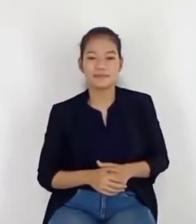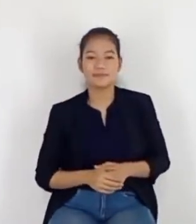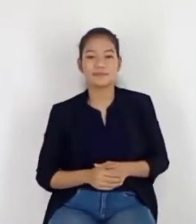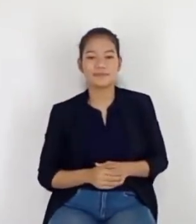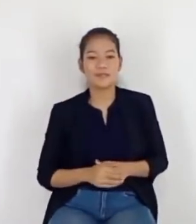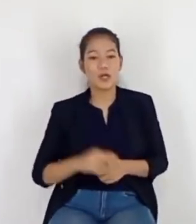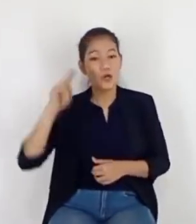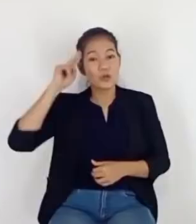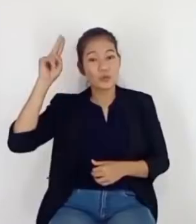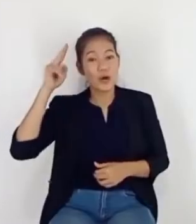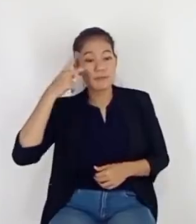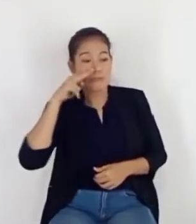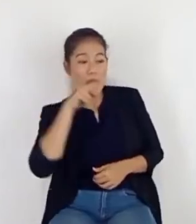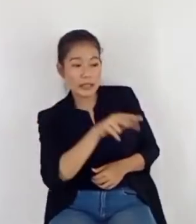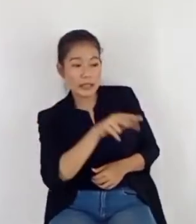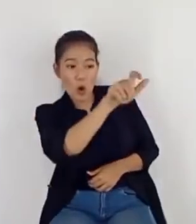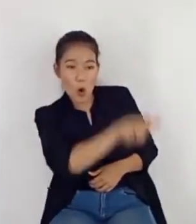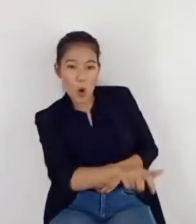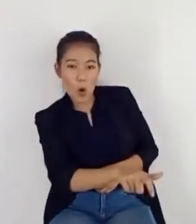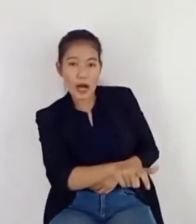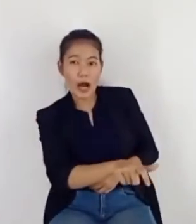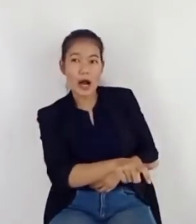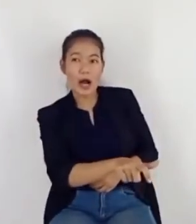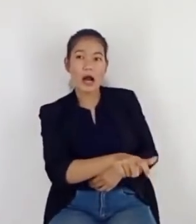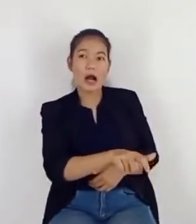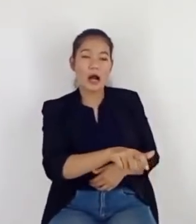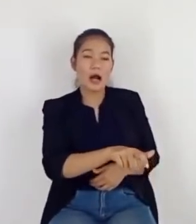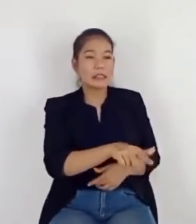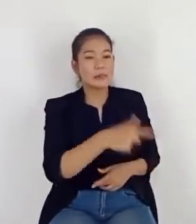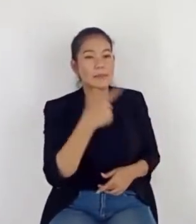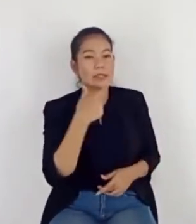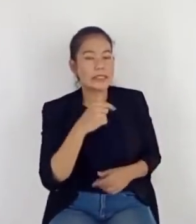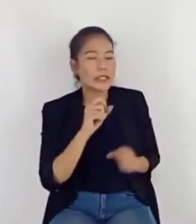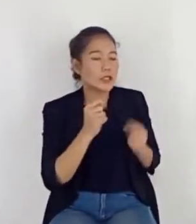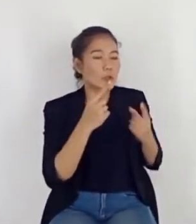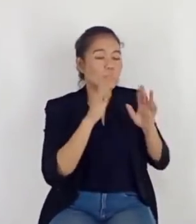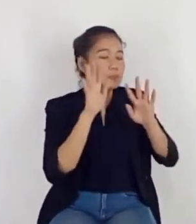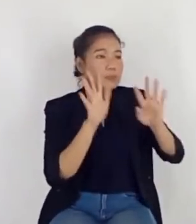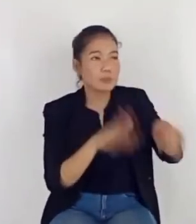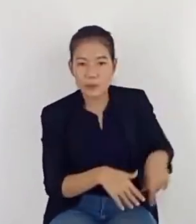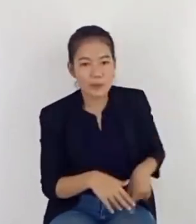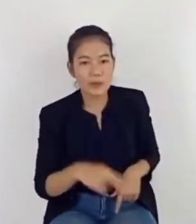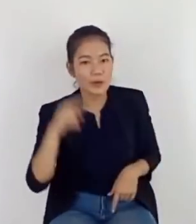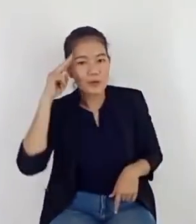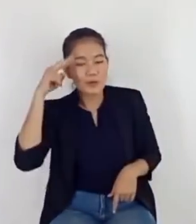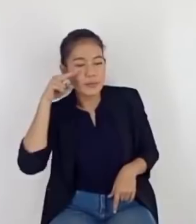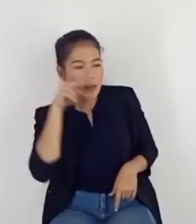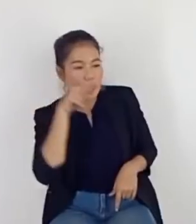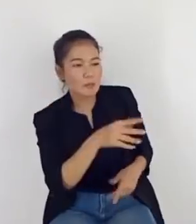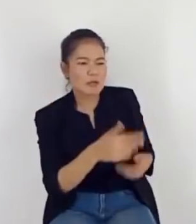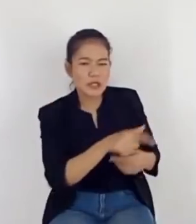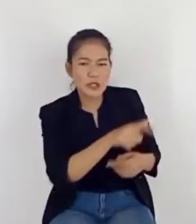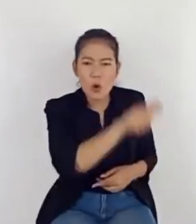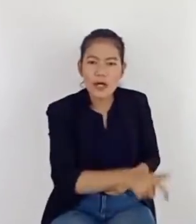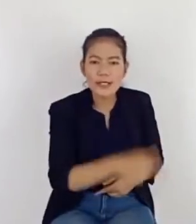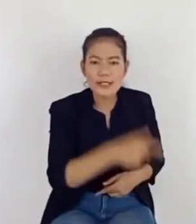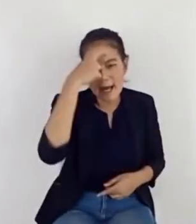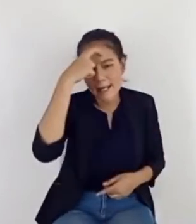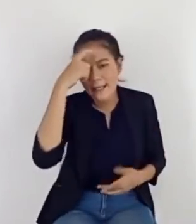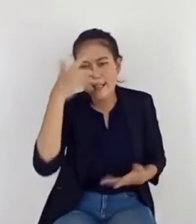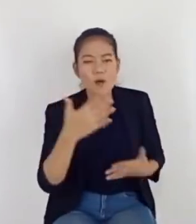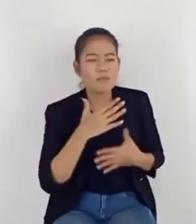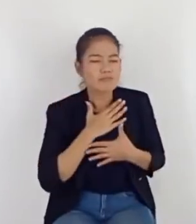Tuhan menghibur orang yang kehilangan makna hidupnya karena sakit, karena